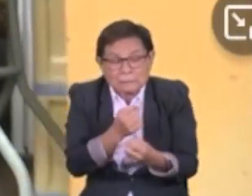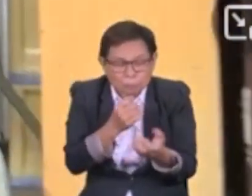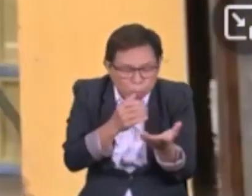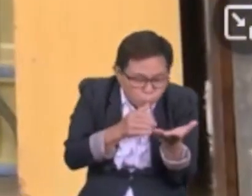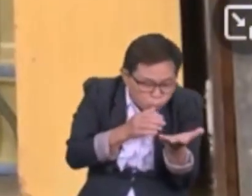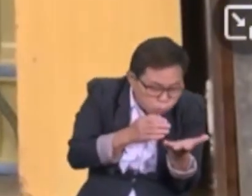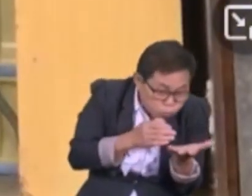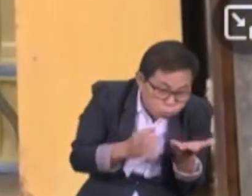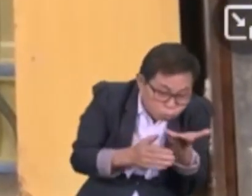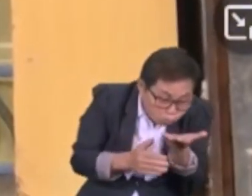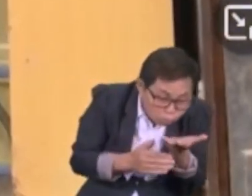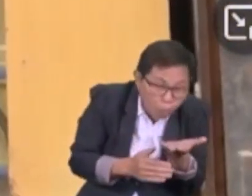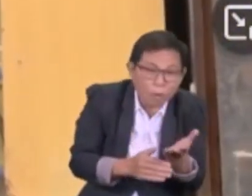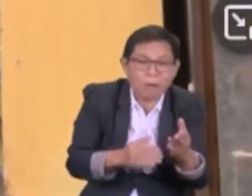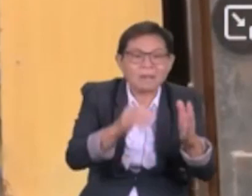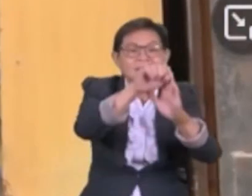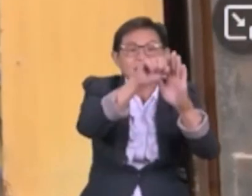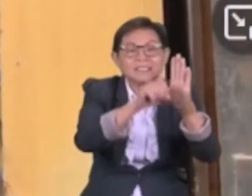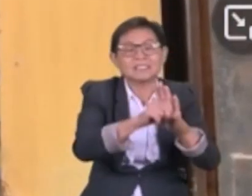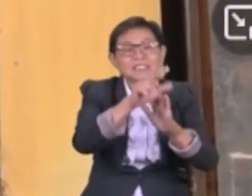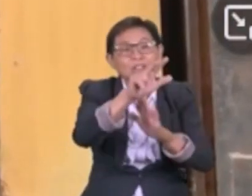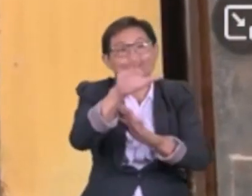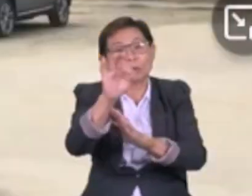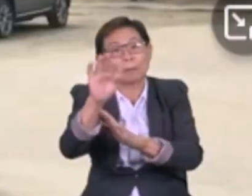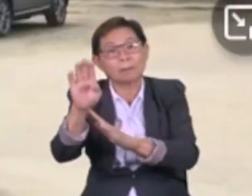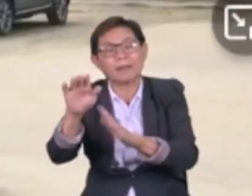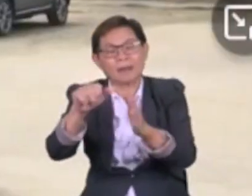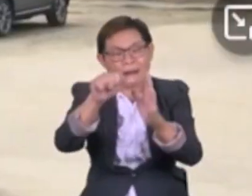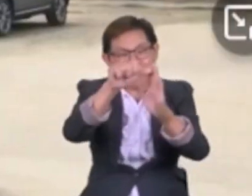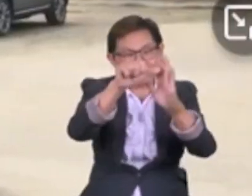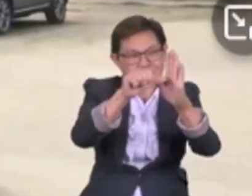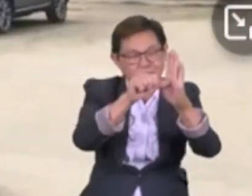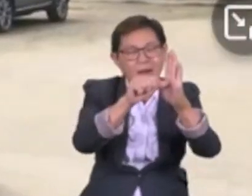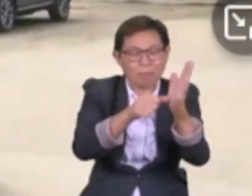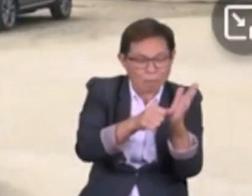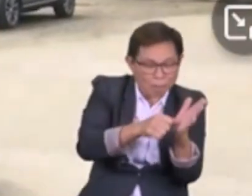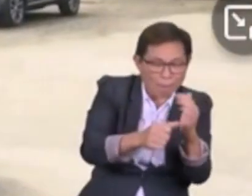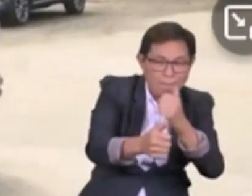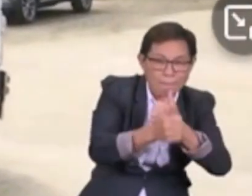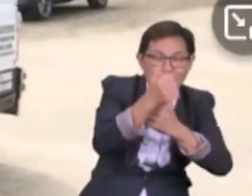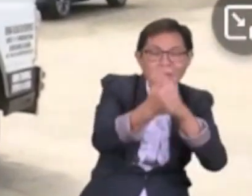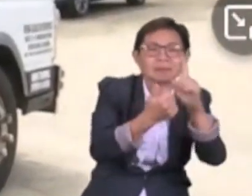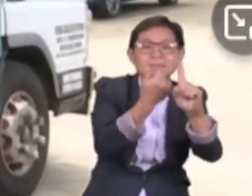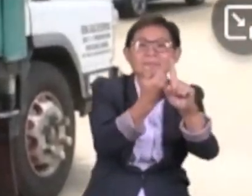disiasat mengikut Seksyen 39B Akta Dadah Berbahaya 1952.